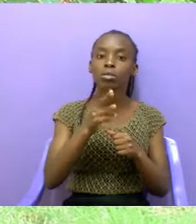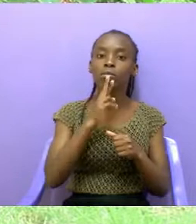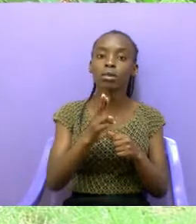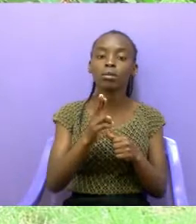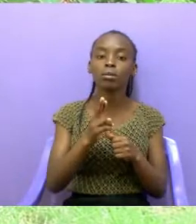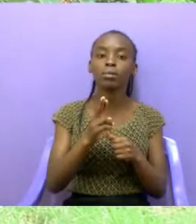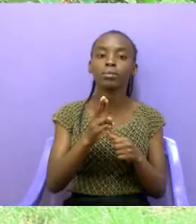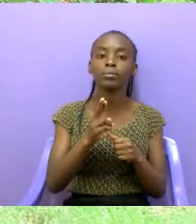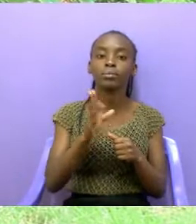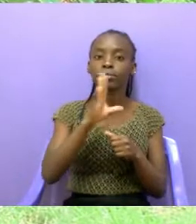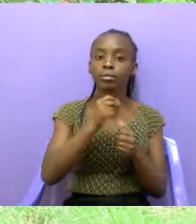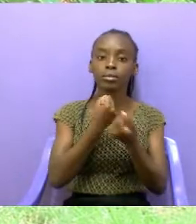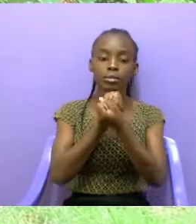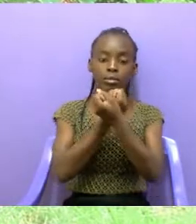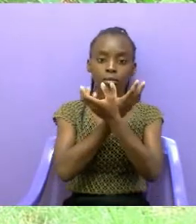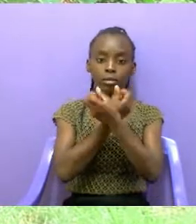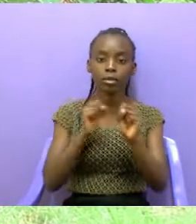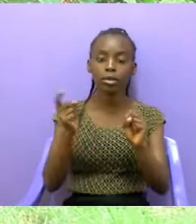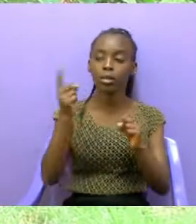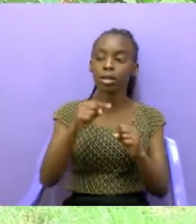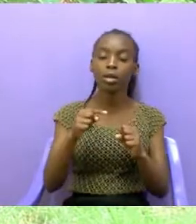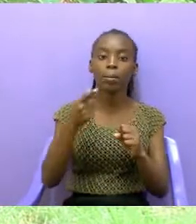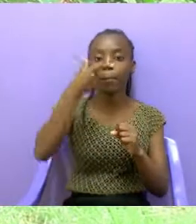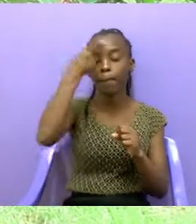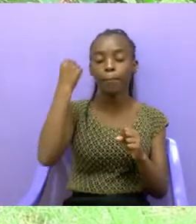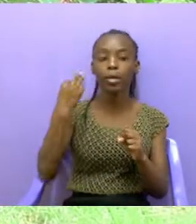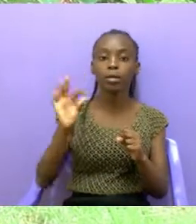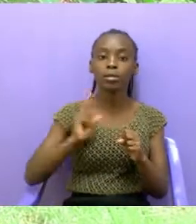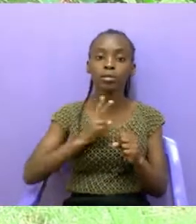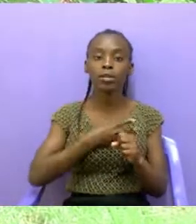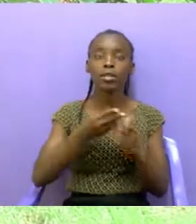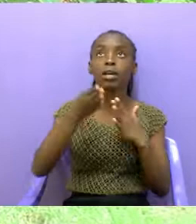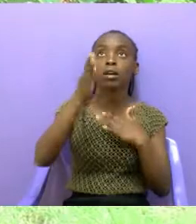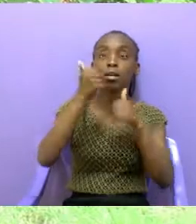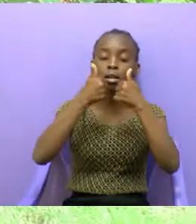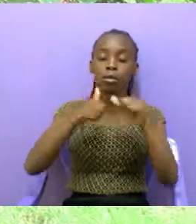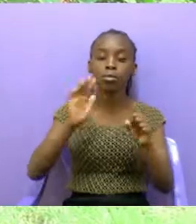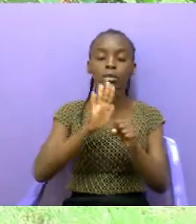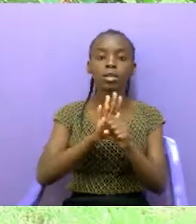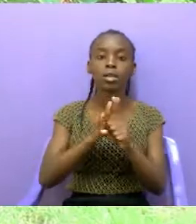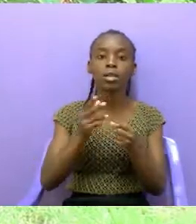Na wokovu utakuja kwa ajili yetu. Mungu akubariki sana. Nataka tuweze kuomba.